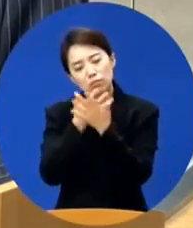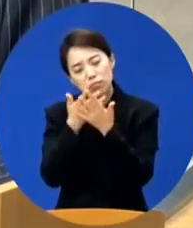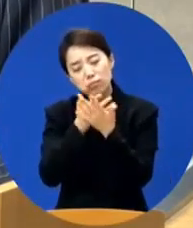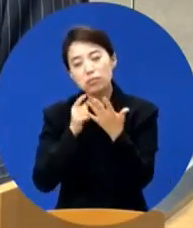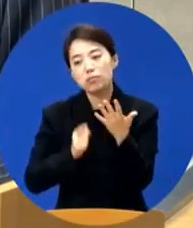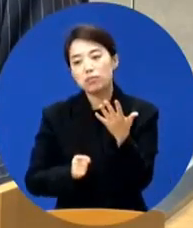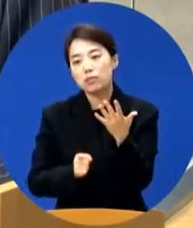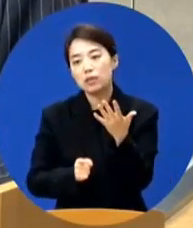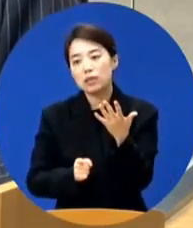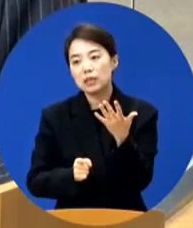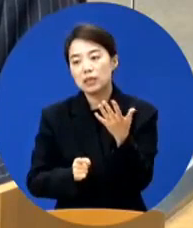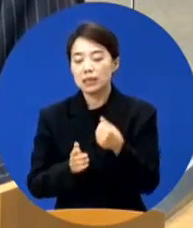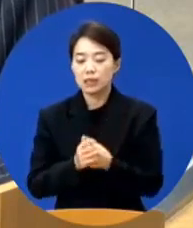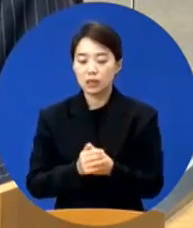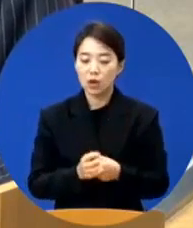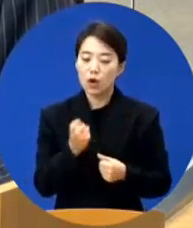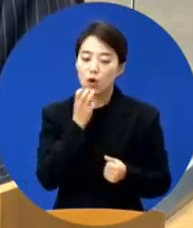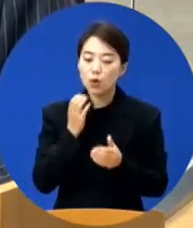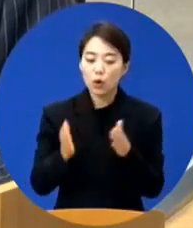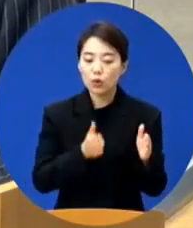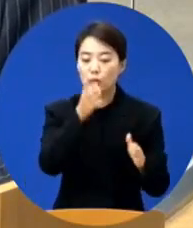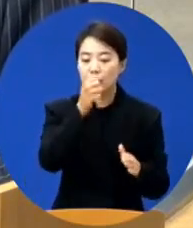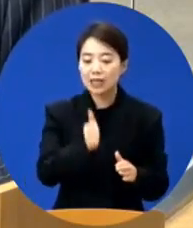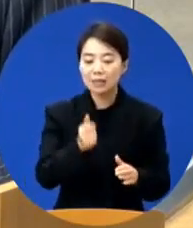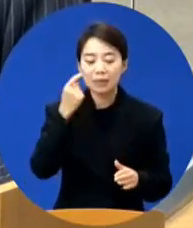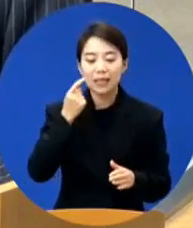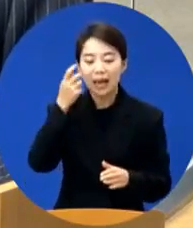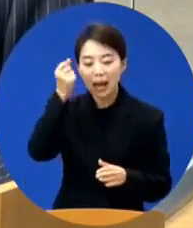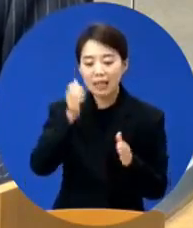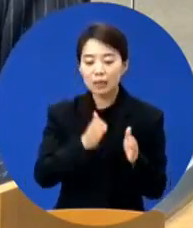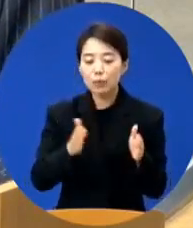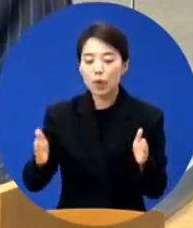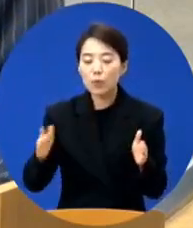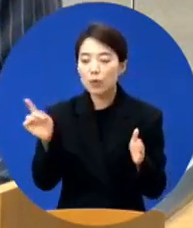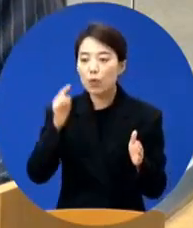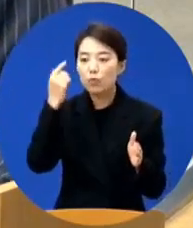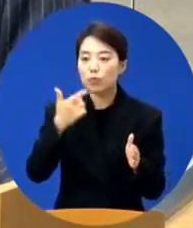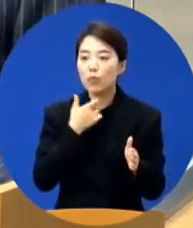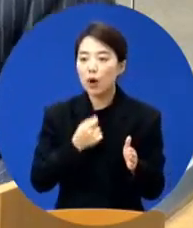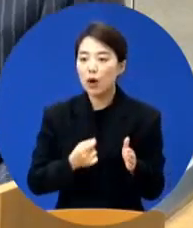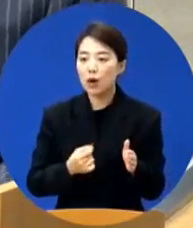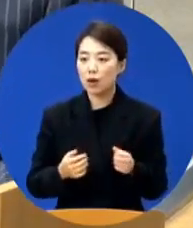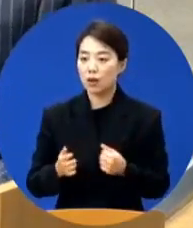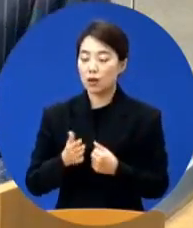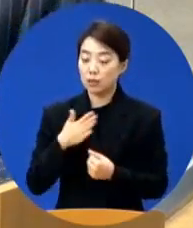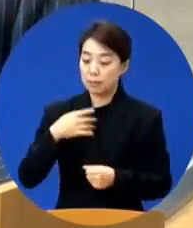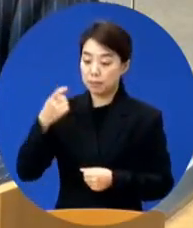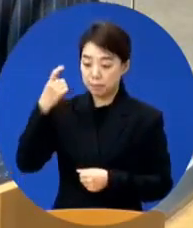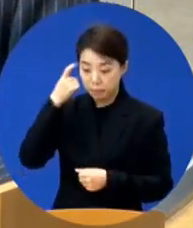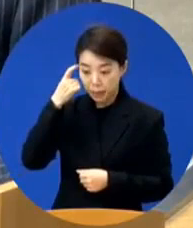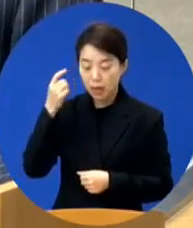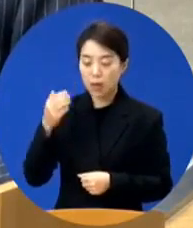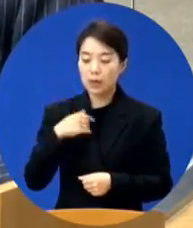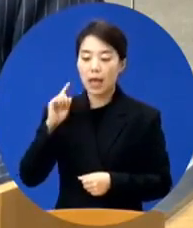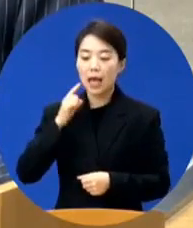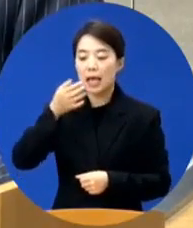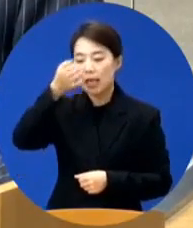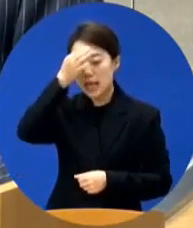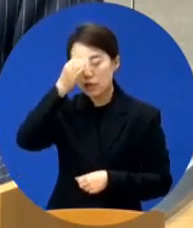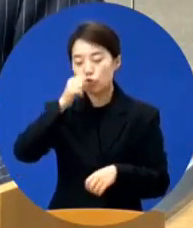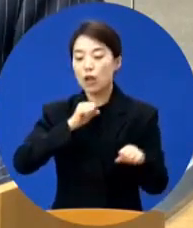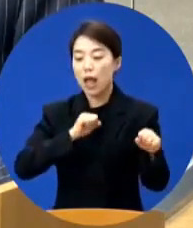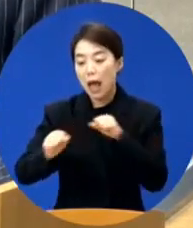그래서 지사님이 보는 예술인의 범위가 어딘가 궁금해요. 제가 보는 네. 저는 자기가 예술 활동을 한다고 생각하면 예술인이라고